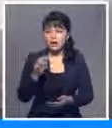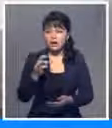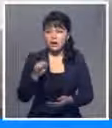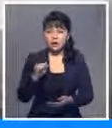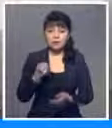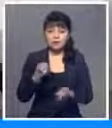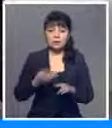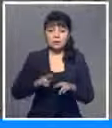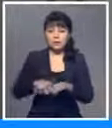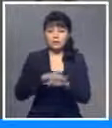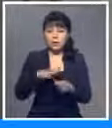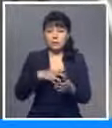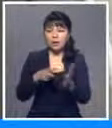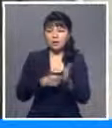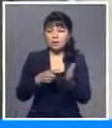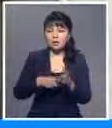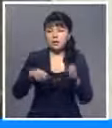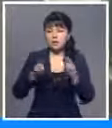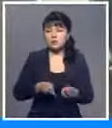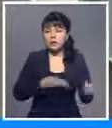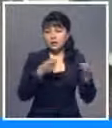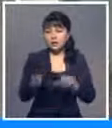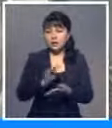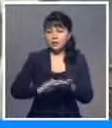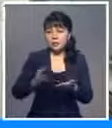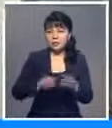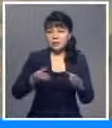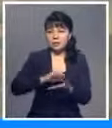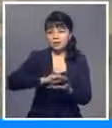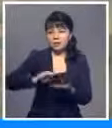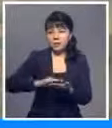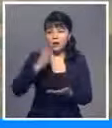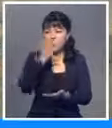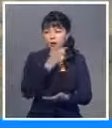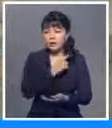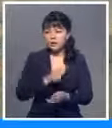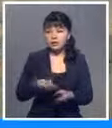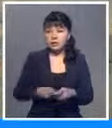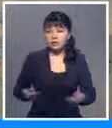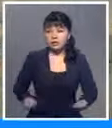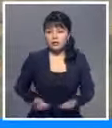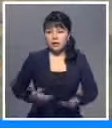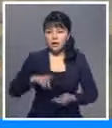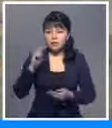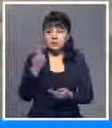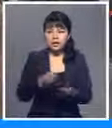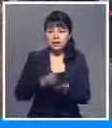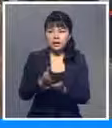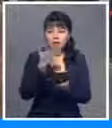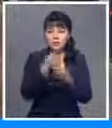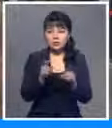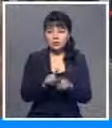редакциямызға Қарағандыдан арнайы келіпті. Жазба авторы Сыдық Сатановтың 5 жыл ғұмыры қиян-кескі арпалысқан майдан даласында